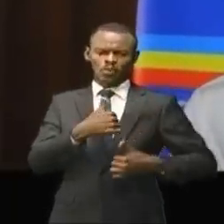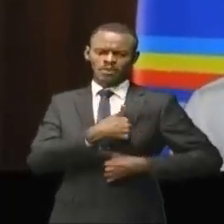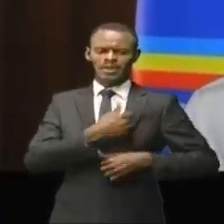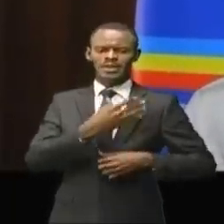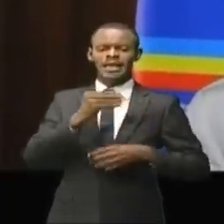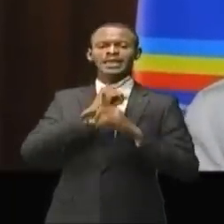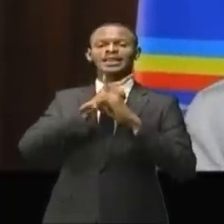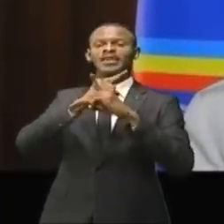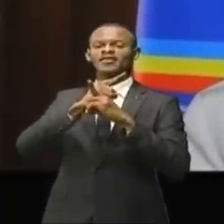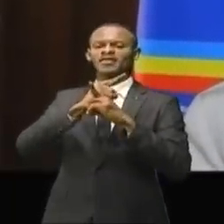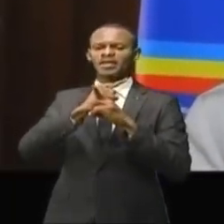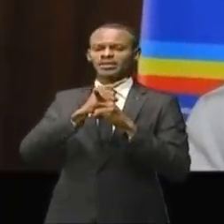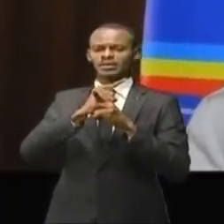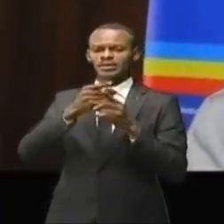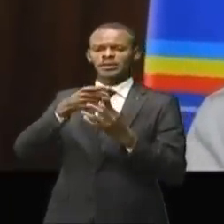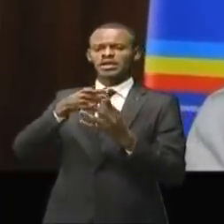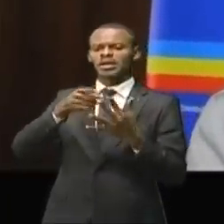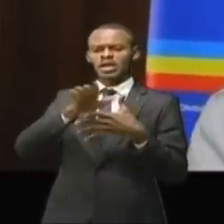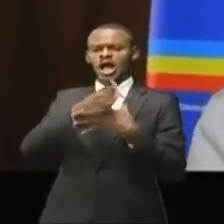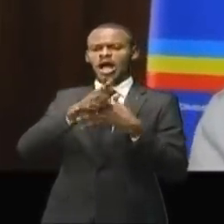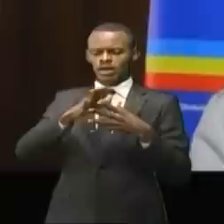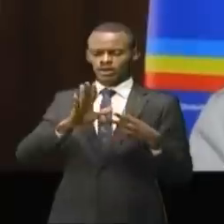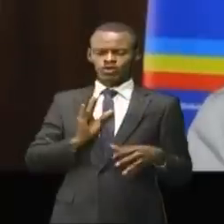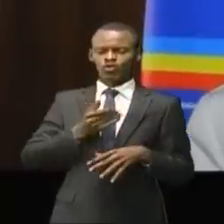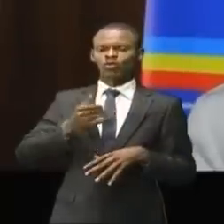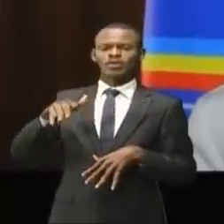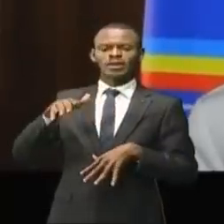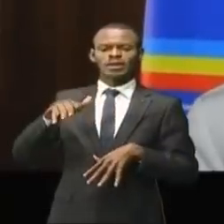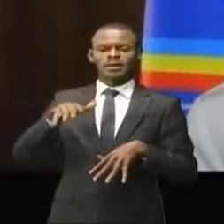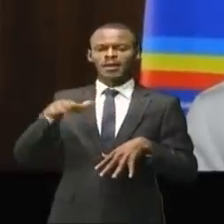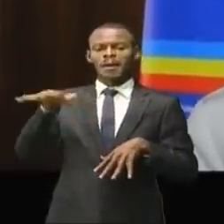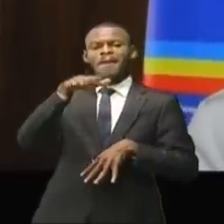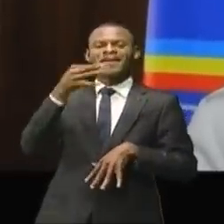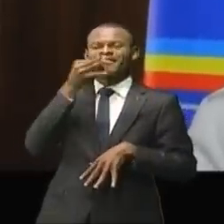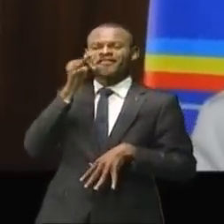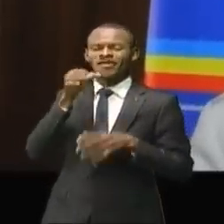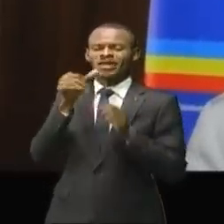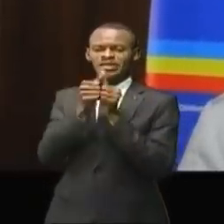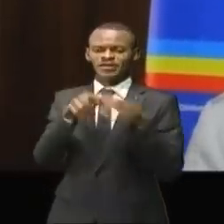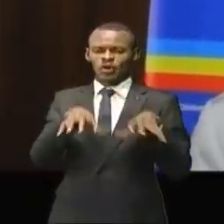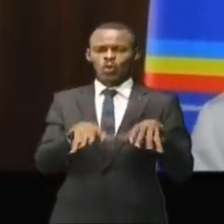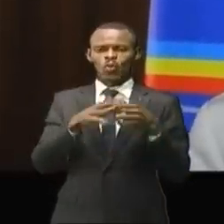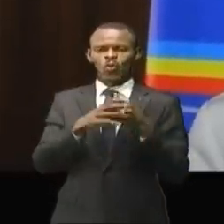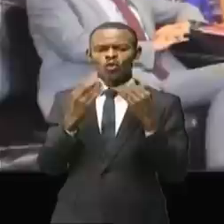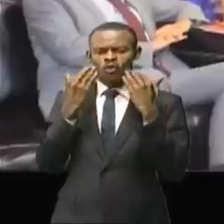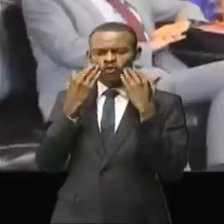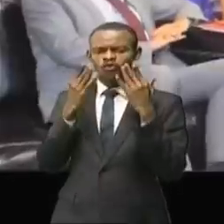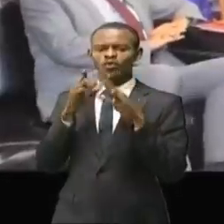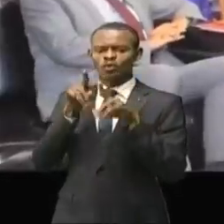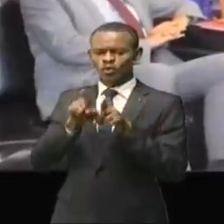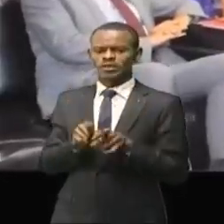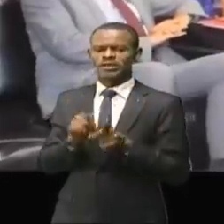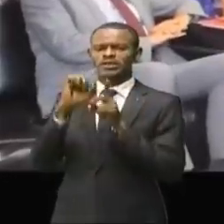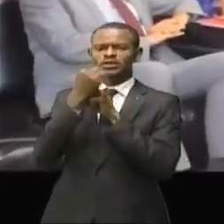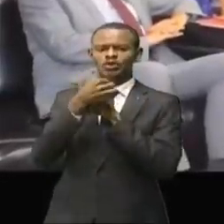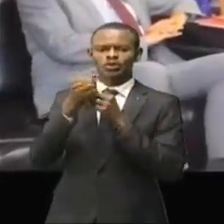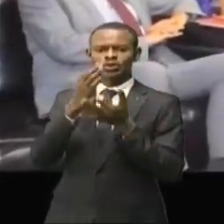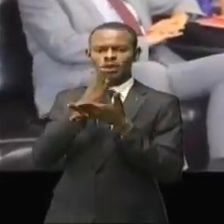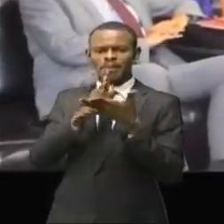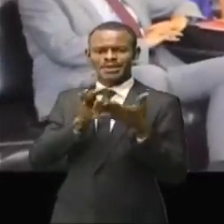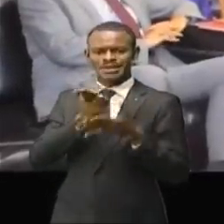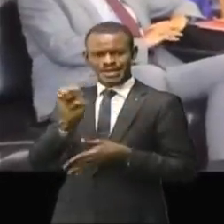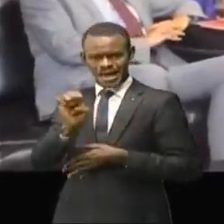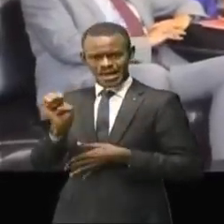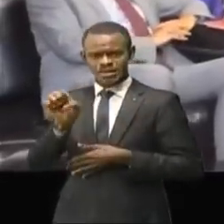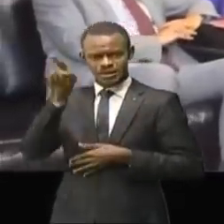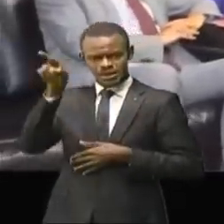développer dans de nouveaux domaines et puis également nous avons évoqué la situation notamment à l'est bien évidemment et donc nous avons